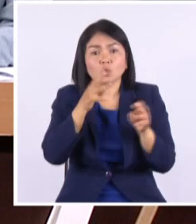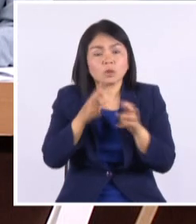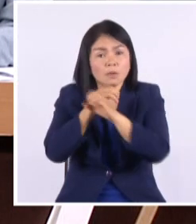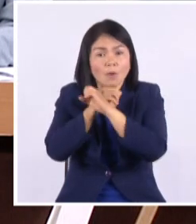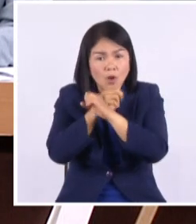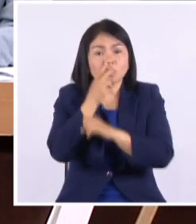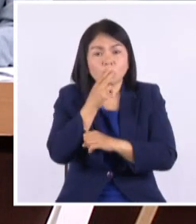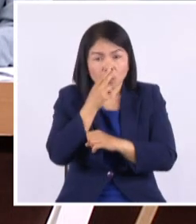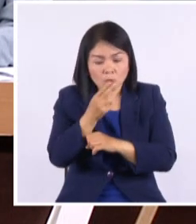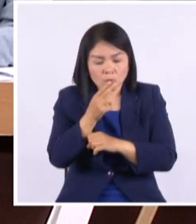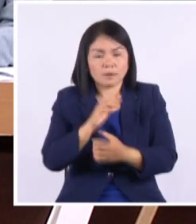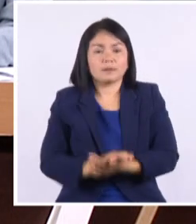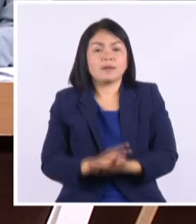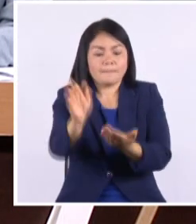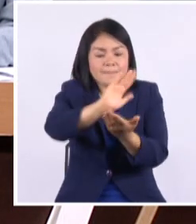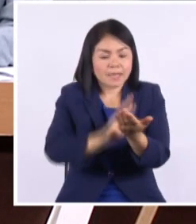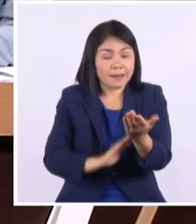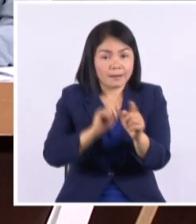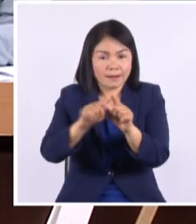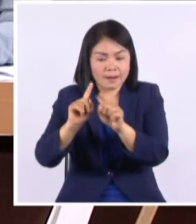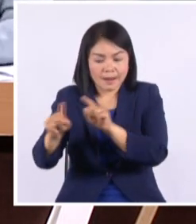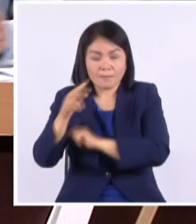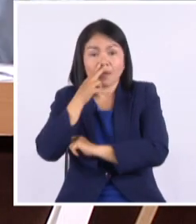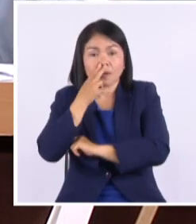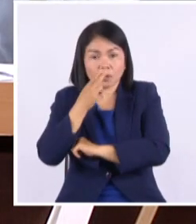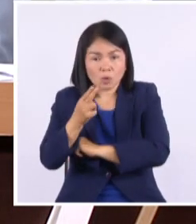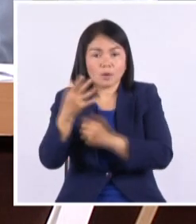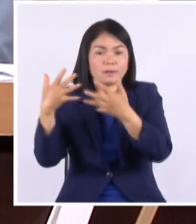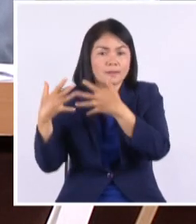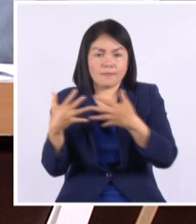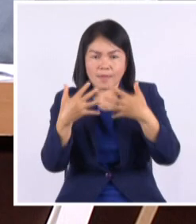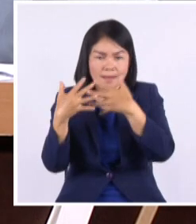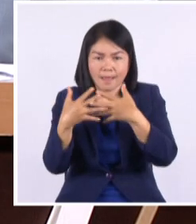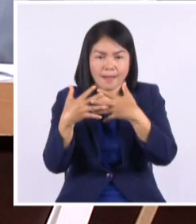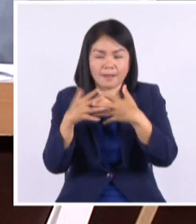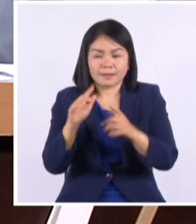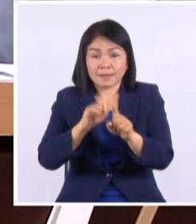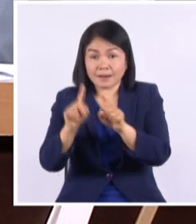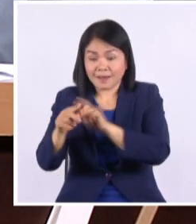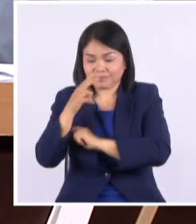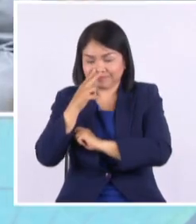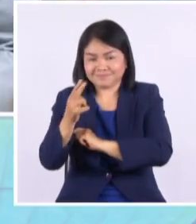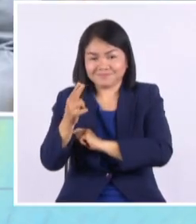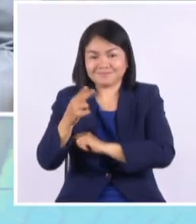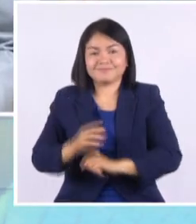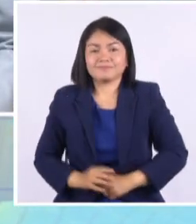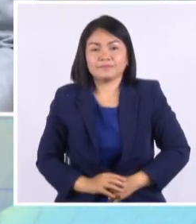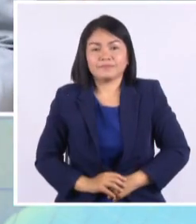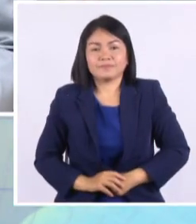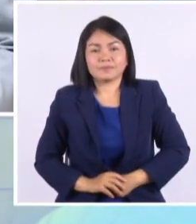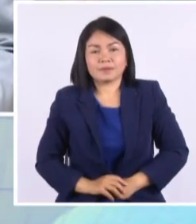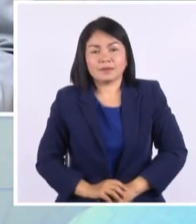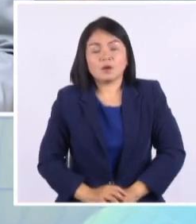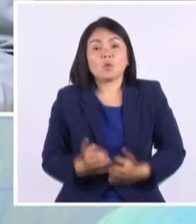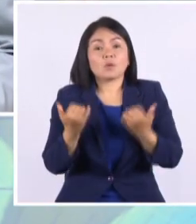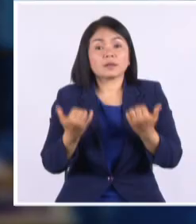เหมาะสำหรับผู้ชมไปดูข่าวต่างประเทศวันนี้มีความเคลื่อนไหวกับประเทศสหรัฐอเมริกาหลายขาวเลยติดตามตนเองถนัดค่ะเธอกลับมา